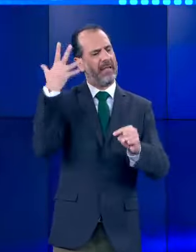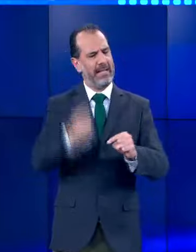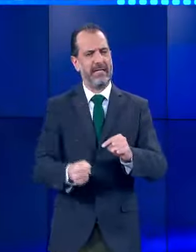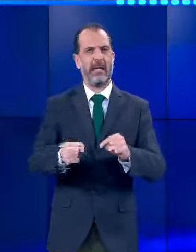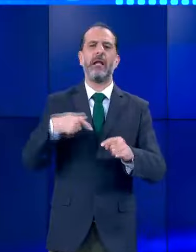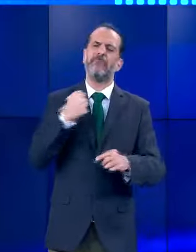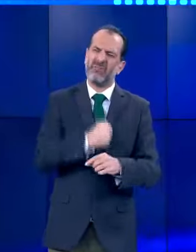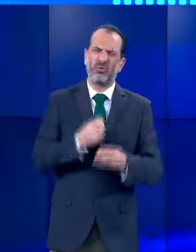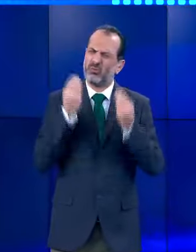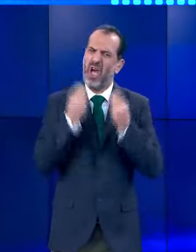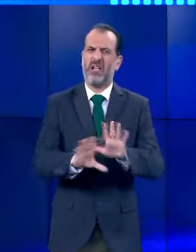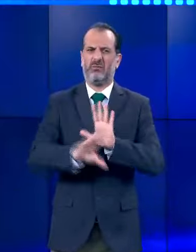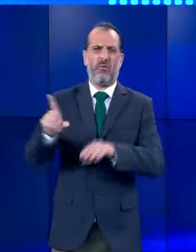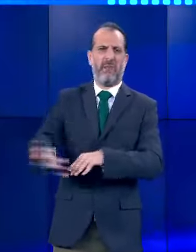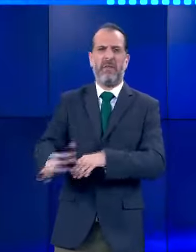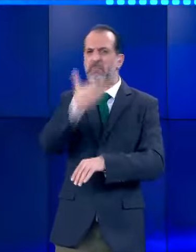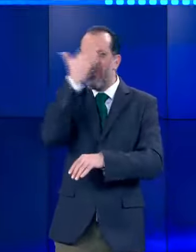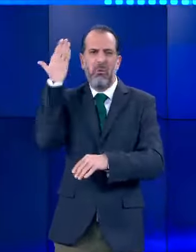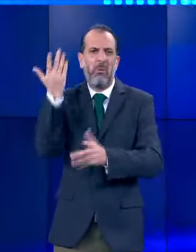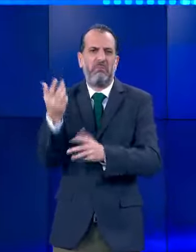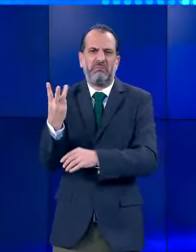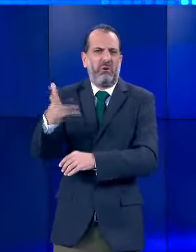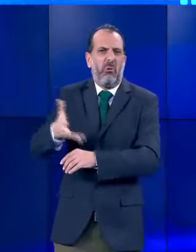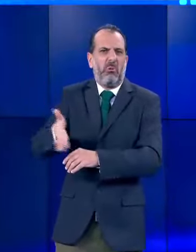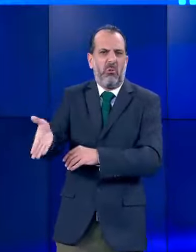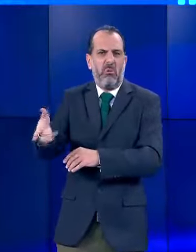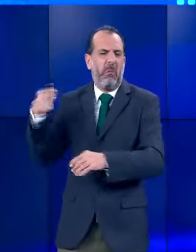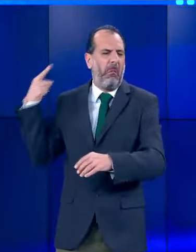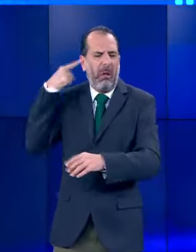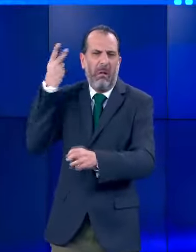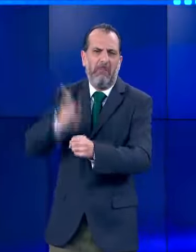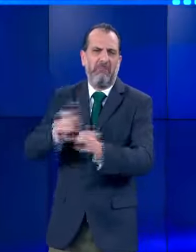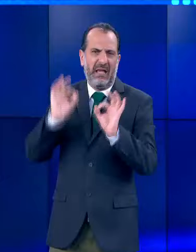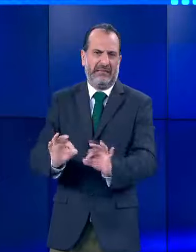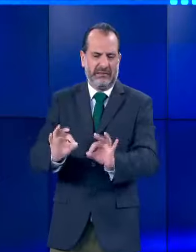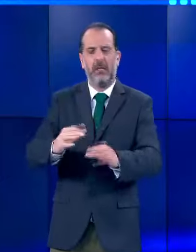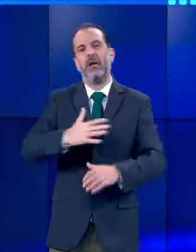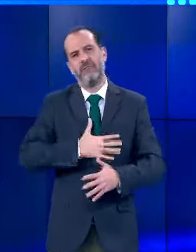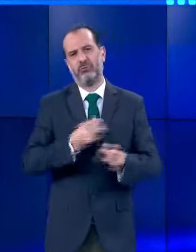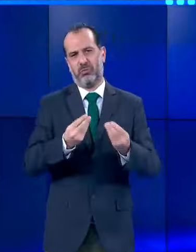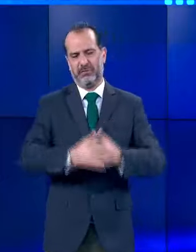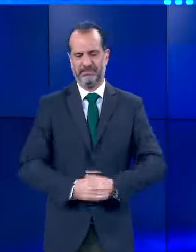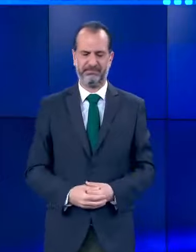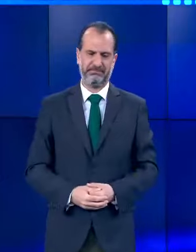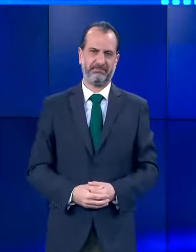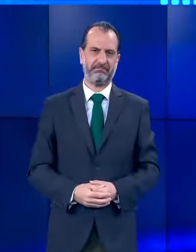Ασύλληπτη η τραγωδία, Αλέξανδρε, με ένα μικρό παιδάκι μόλις 3 ετών να χάνει τη ζωή του. Σε ευχαριστώ πολύ.